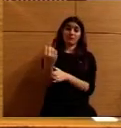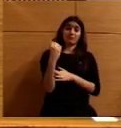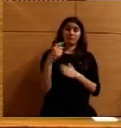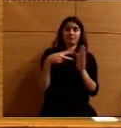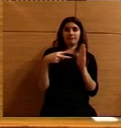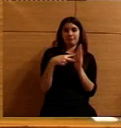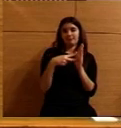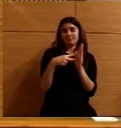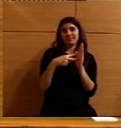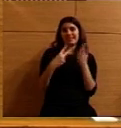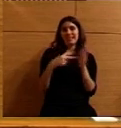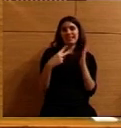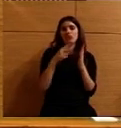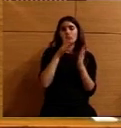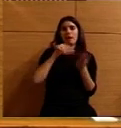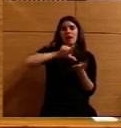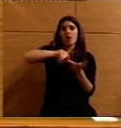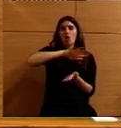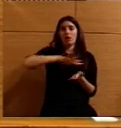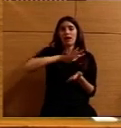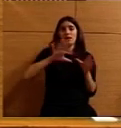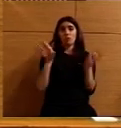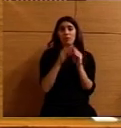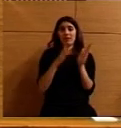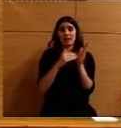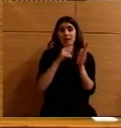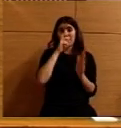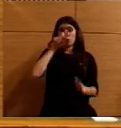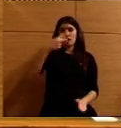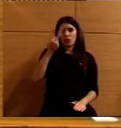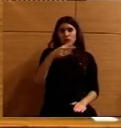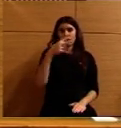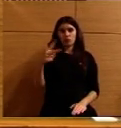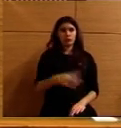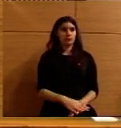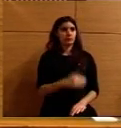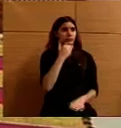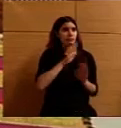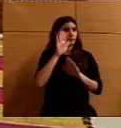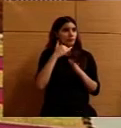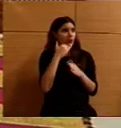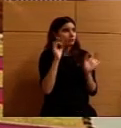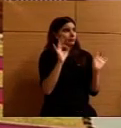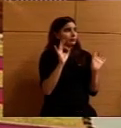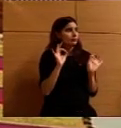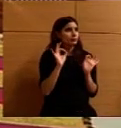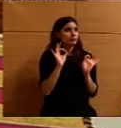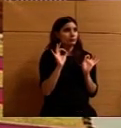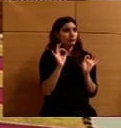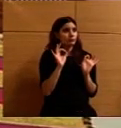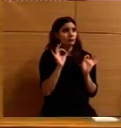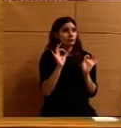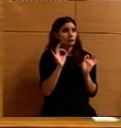ens locals de la província de València d'aplicació per a l'exercici 2022. Alguna intervenció? Tots a favor?